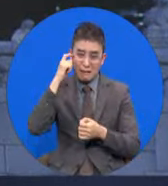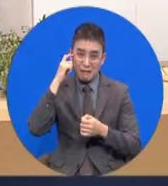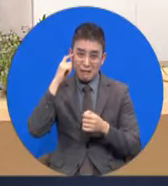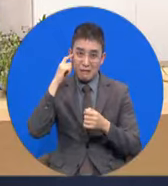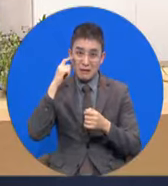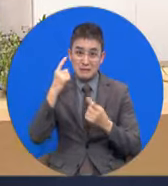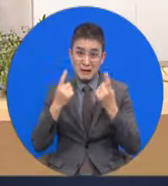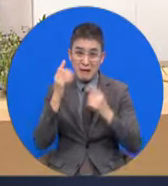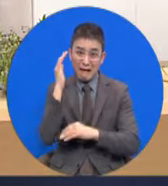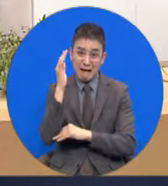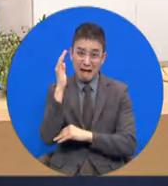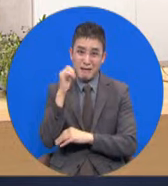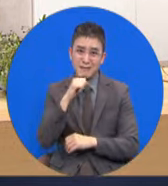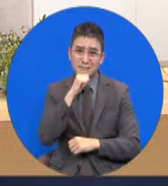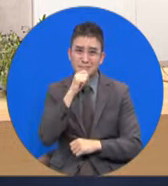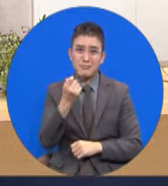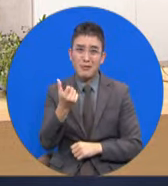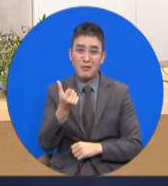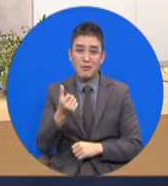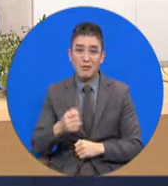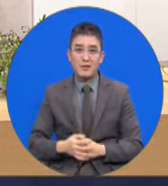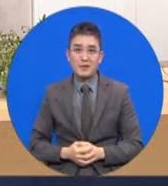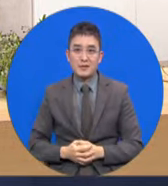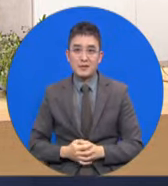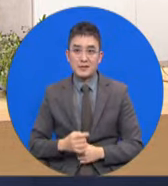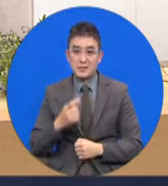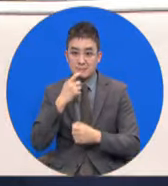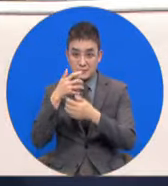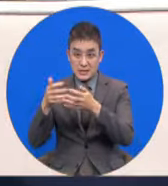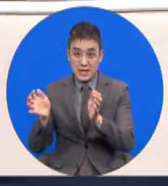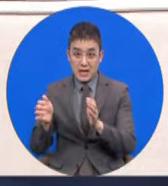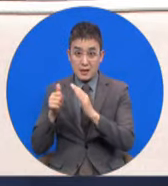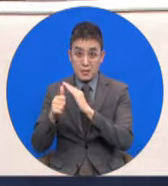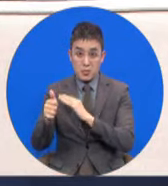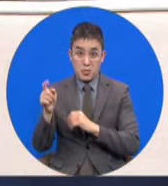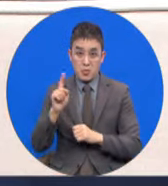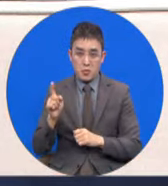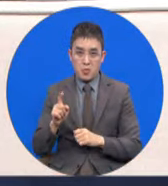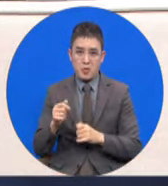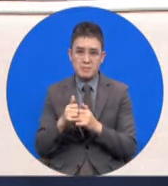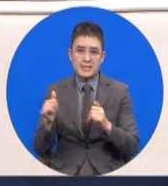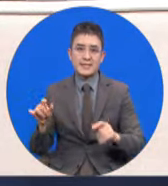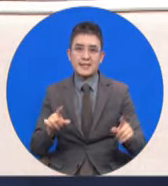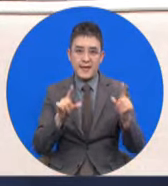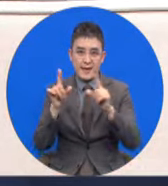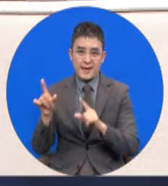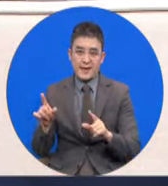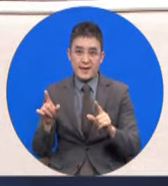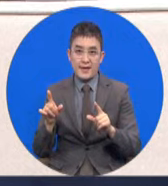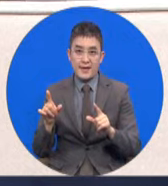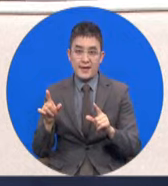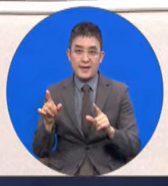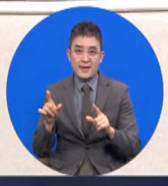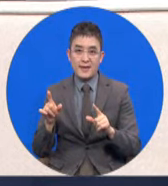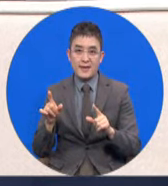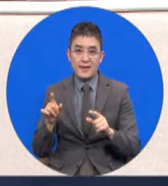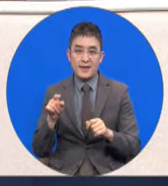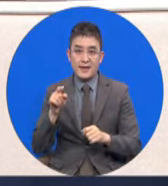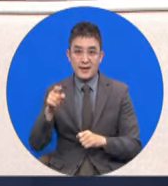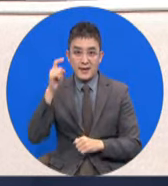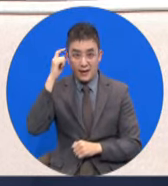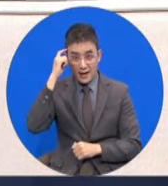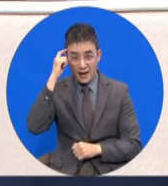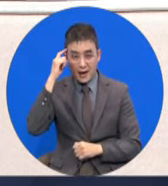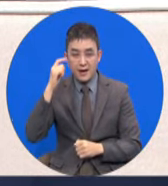했습니다. 주목받는 정도가요? 일단 민주당의 공약, 대표적인 공약이 민생회복 지원금 이런 거 아니겠습니까? 미시적이라고 저는 생각이